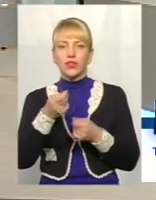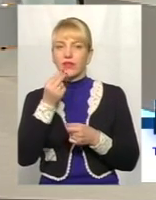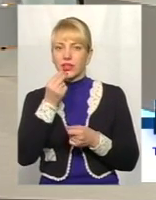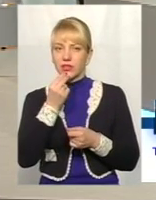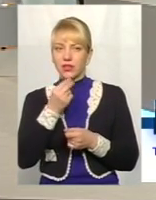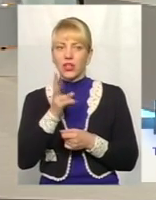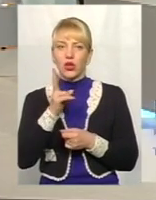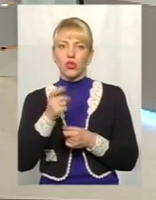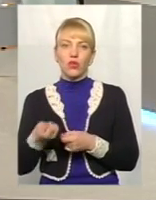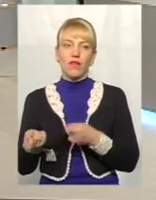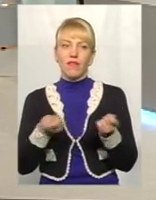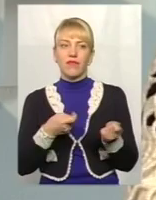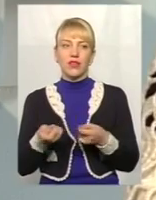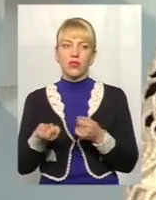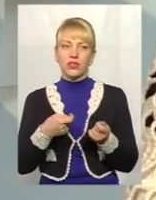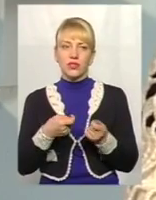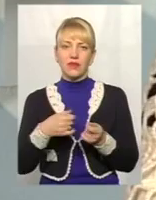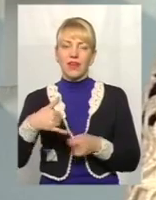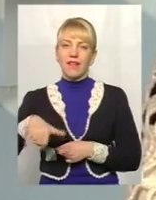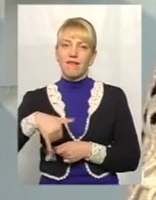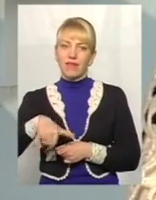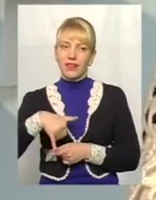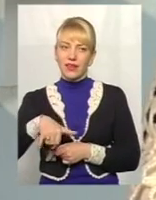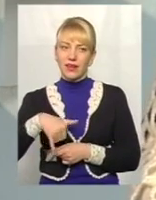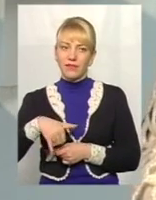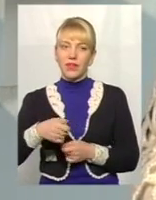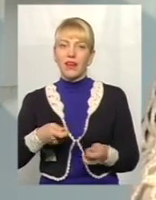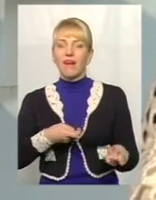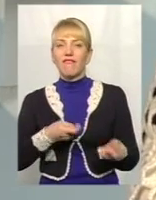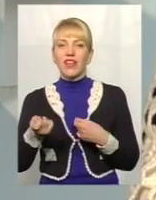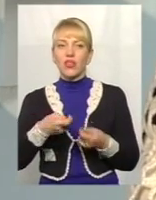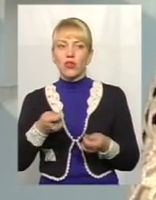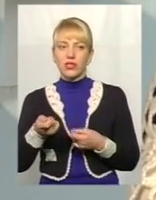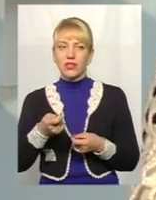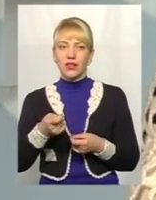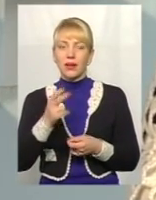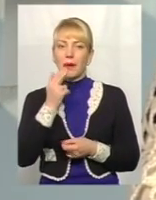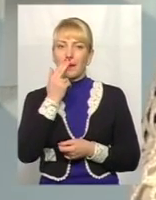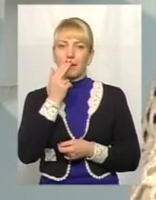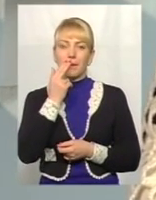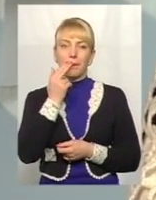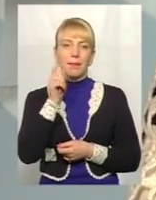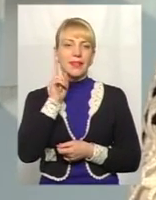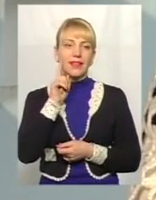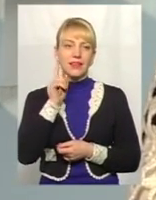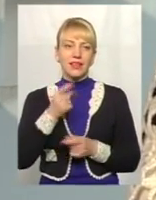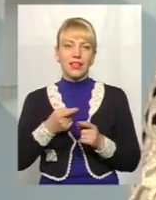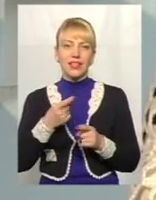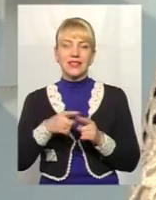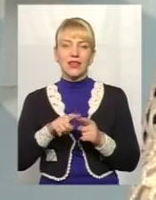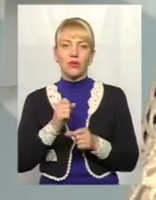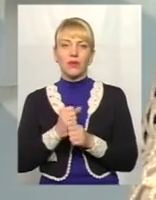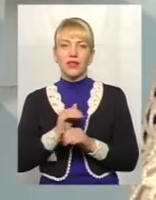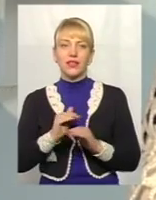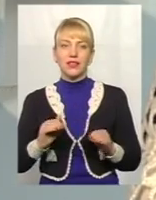хто виносив, вибачайте, відра. Виносили підлітки і робили це діти. Для чого? Для